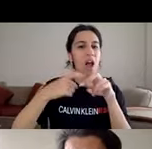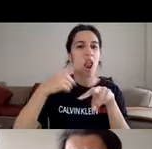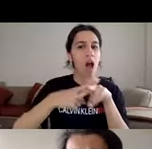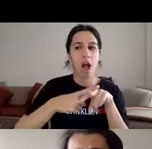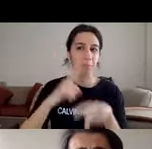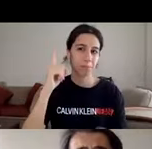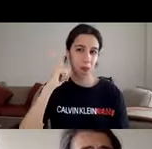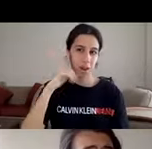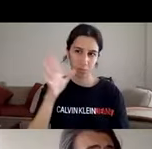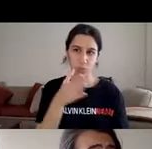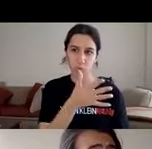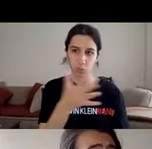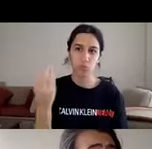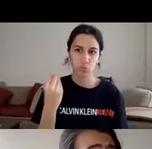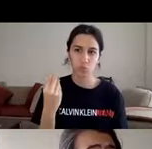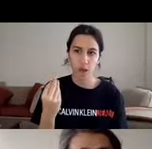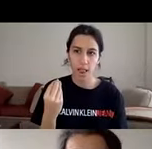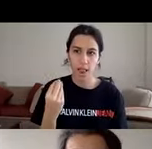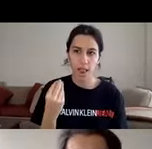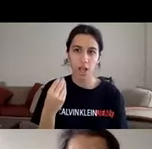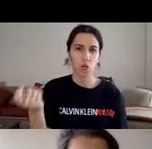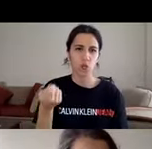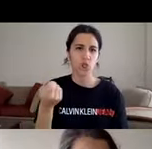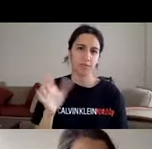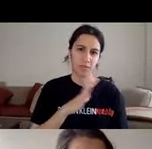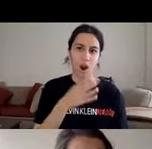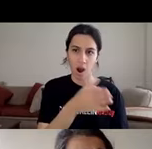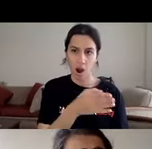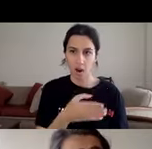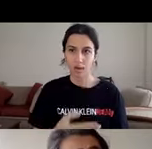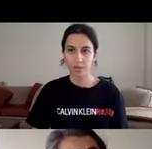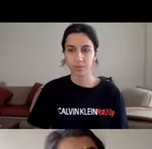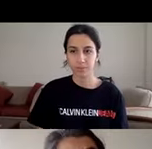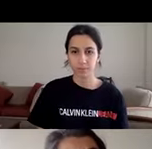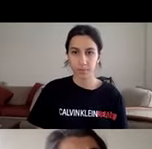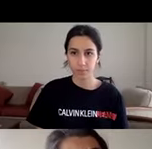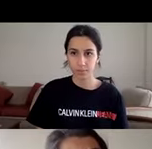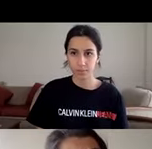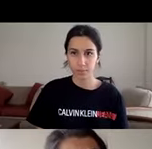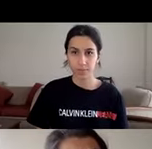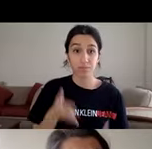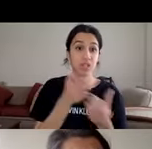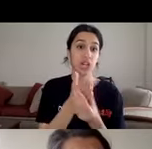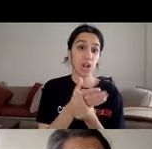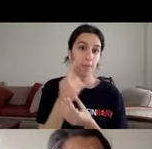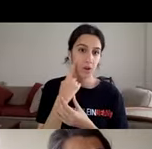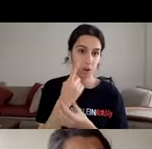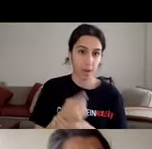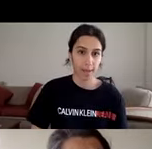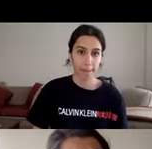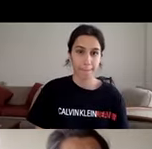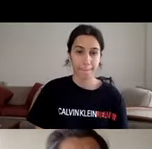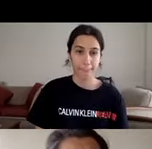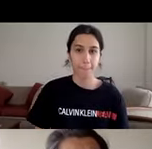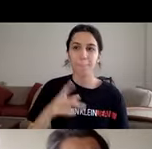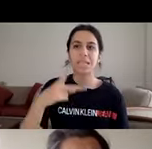biliyorsunuzdur. Güzel işler başarıyor. Çok özür dilerim. Erişilebilirlik tarafında. Bugün Zara